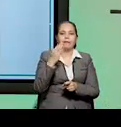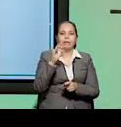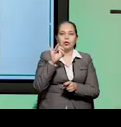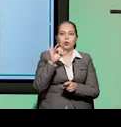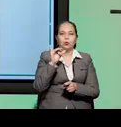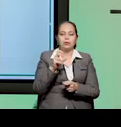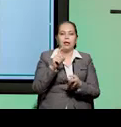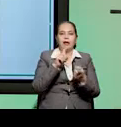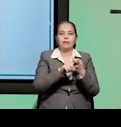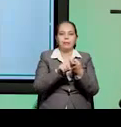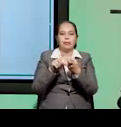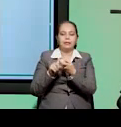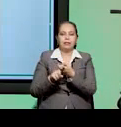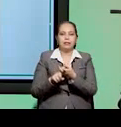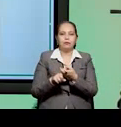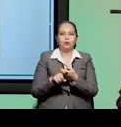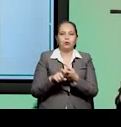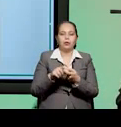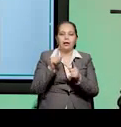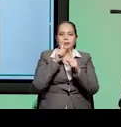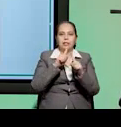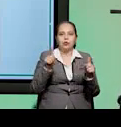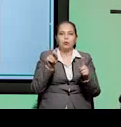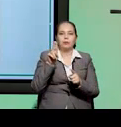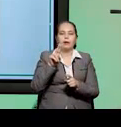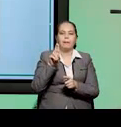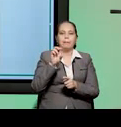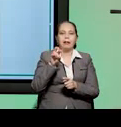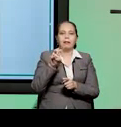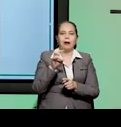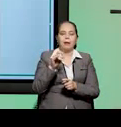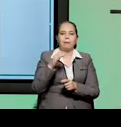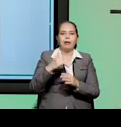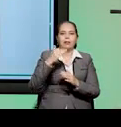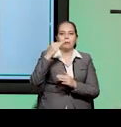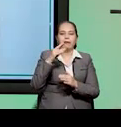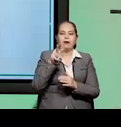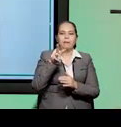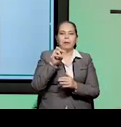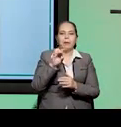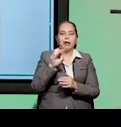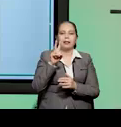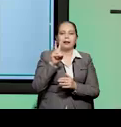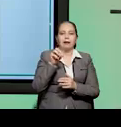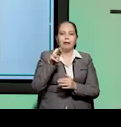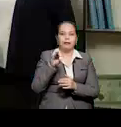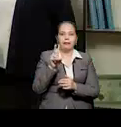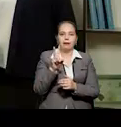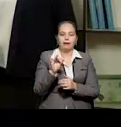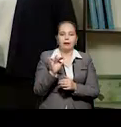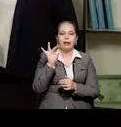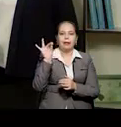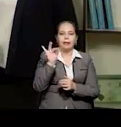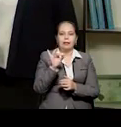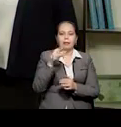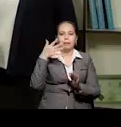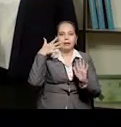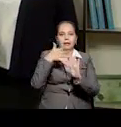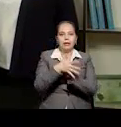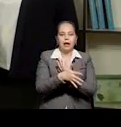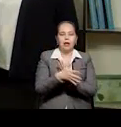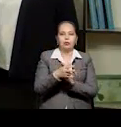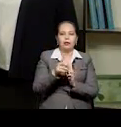вирусы взаимодействуют с особыми белками на поверхности мембраны клетки и